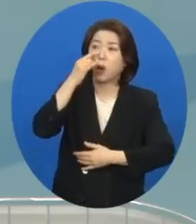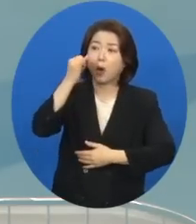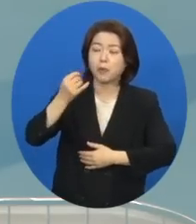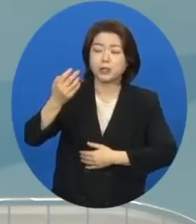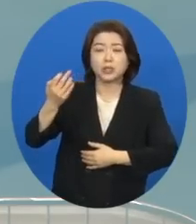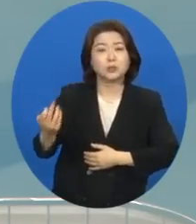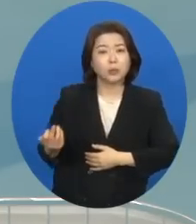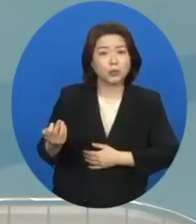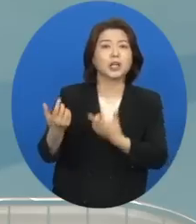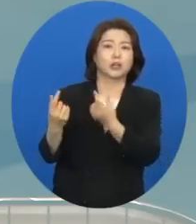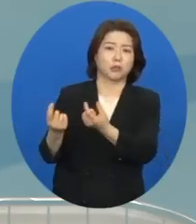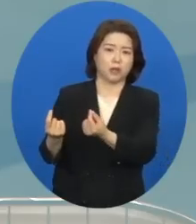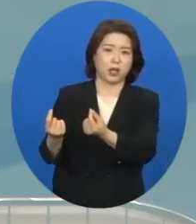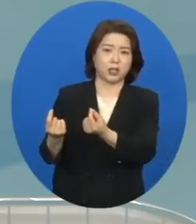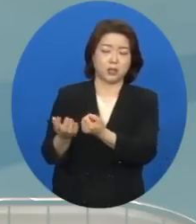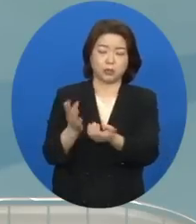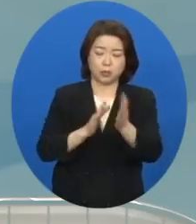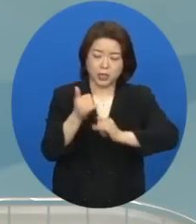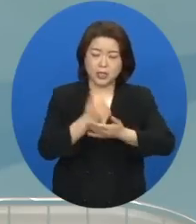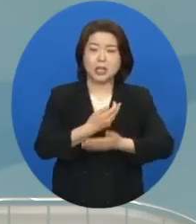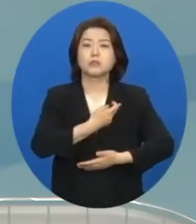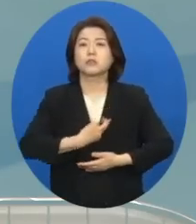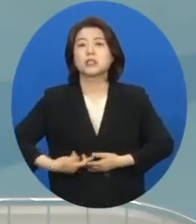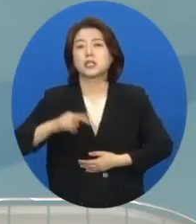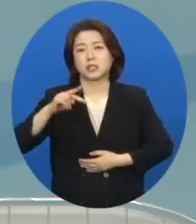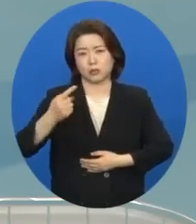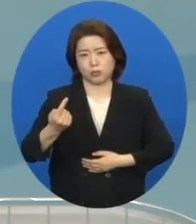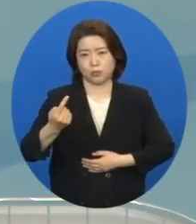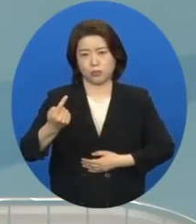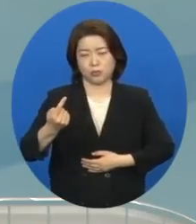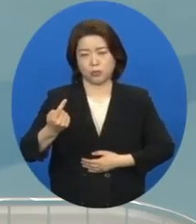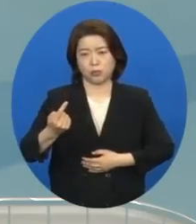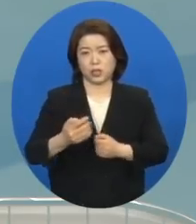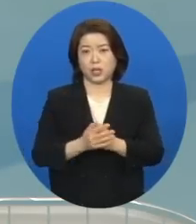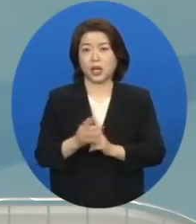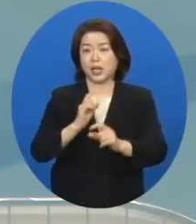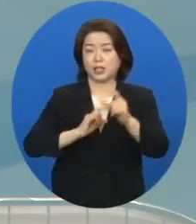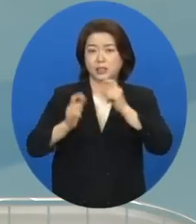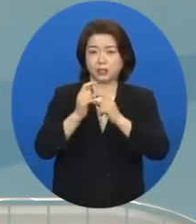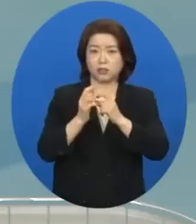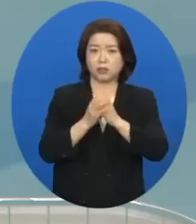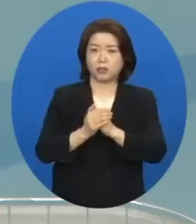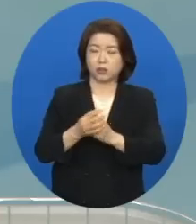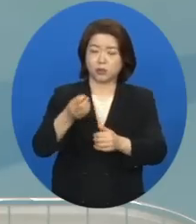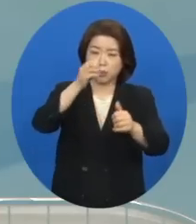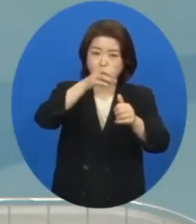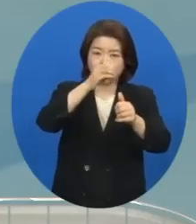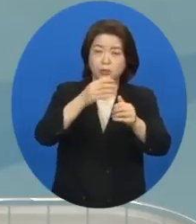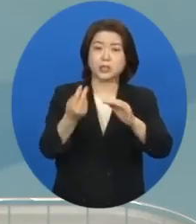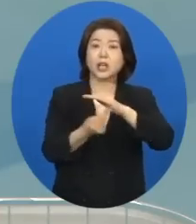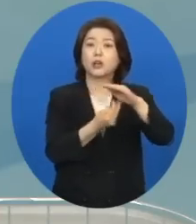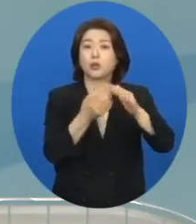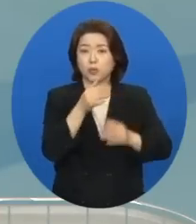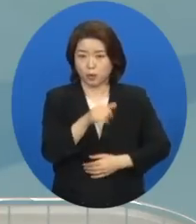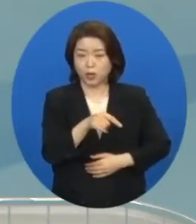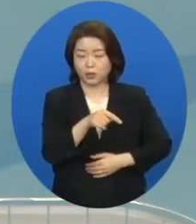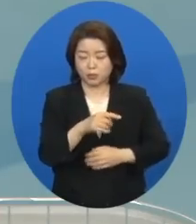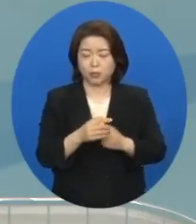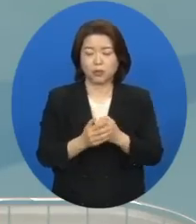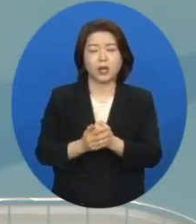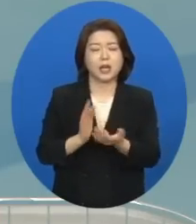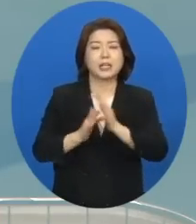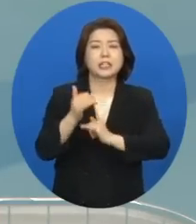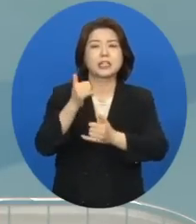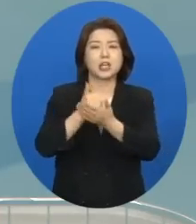동생들 예수님의 제자들도, 심지어 세례 요한도 한때는 예수님으로